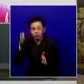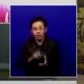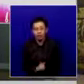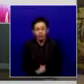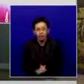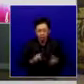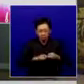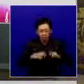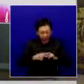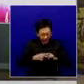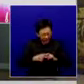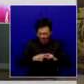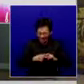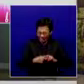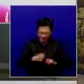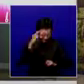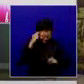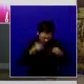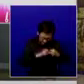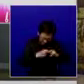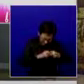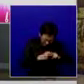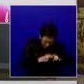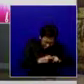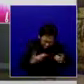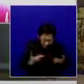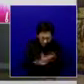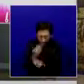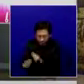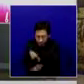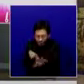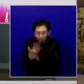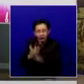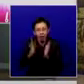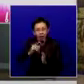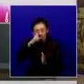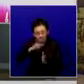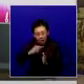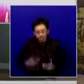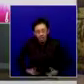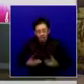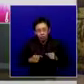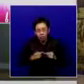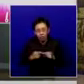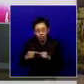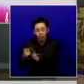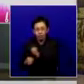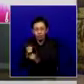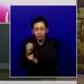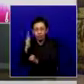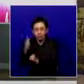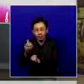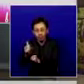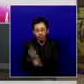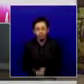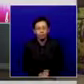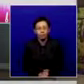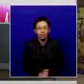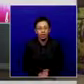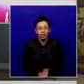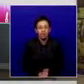ให้เป็นโอกาสประคองให้คนไทยสามารถอยู่ถึงปีหน้าได้ฉะนั้นผมคิดว่าเหตุการณ์ในช่ว